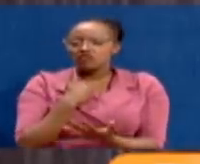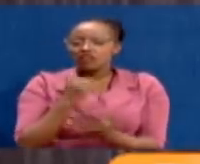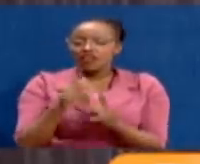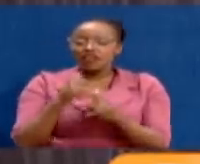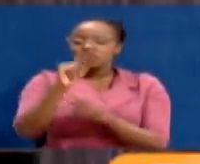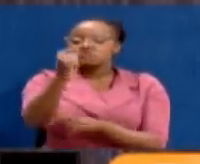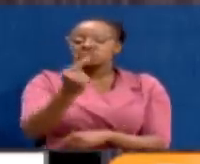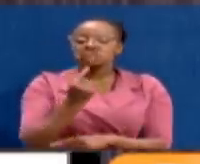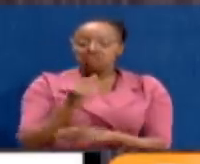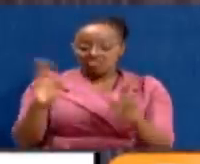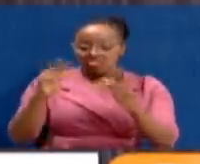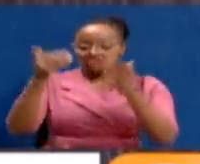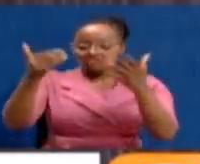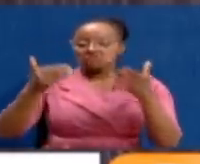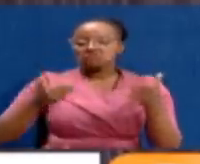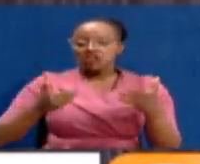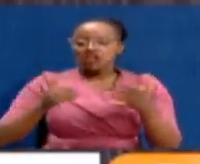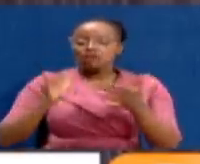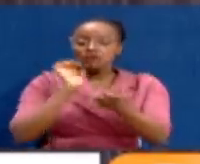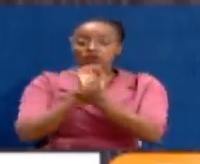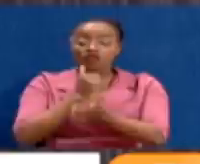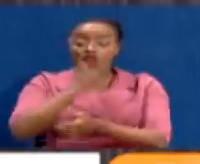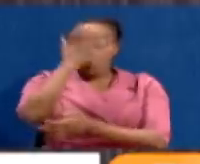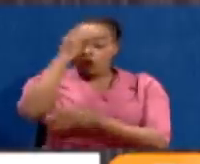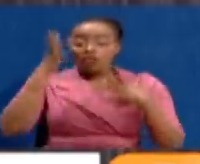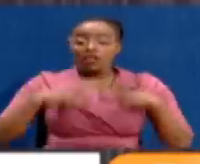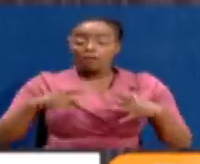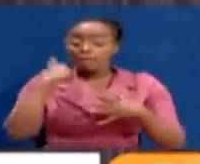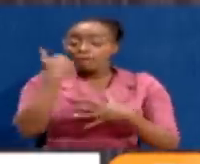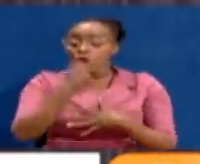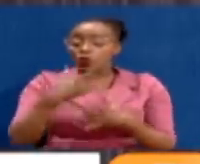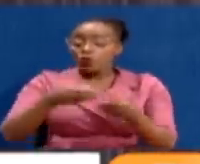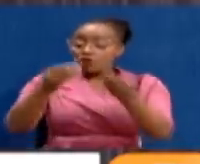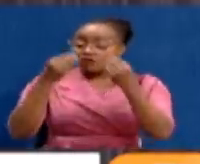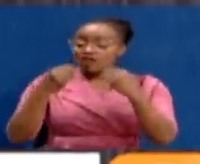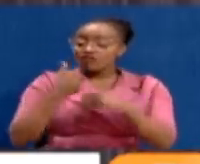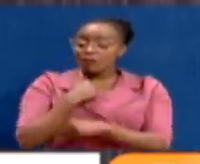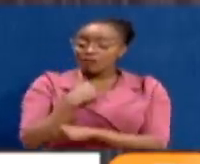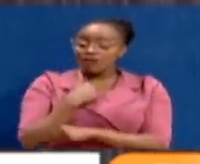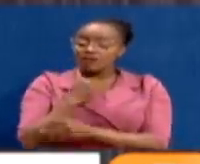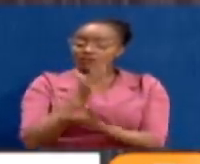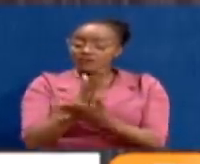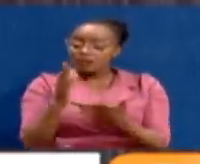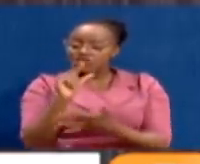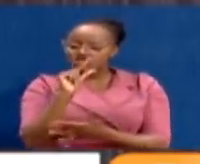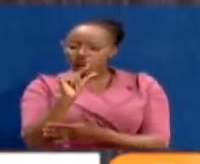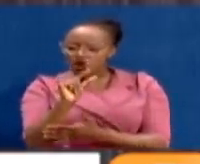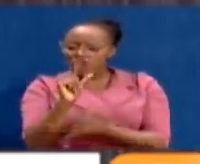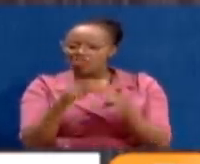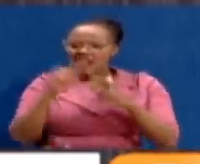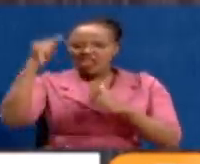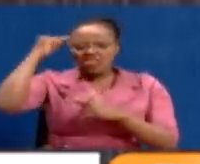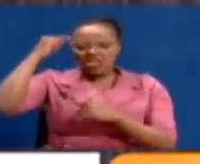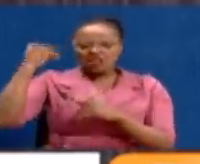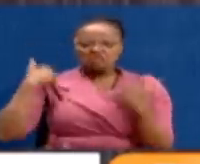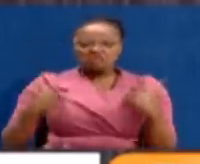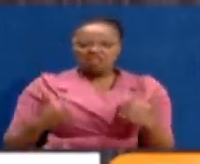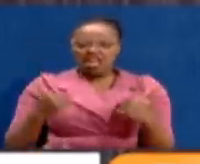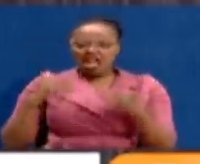mnishike. Ili wale ambao walinipatia mimi ile kitu kidogo wasifikirie kama mimi